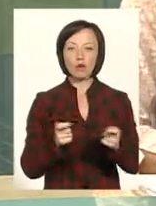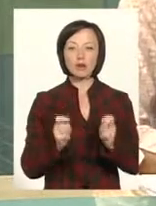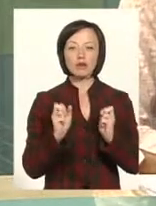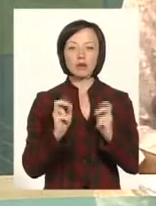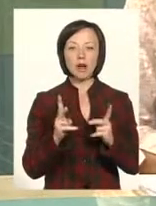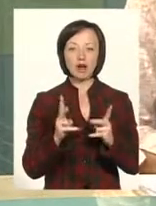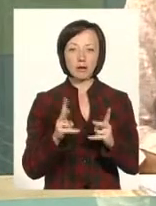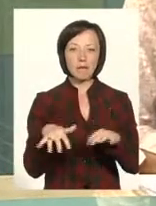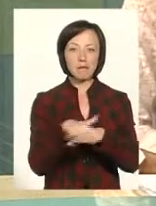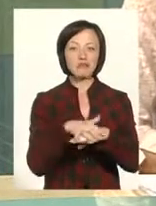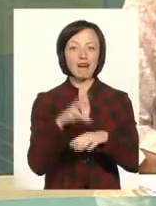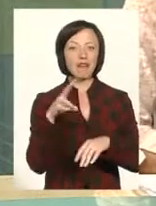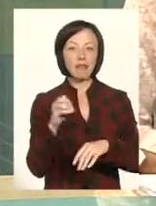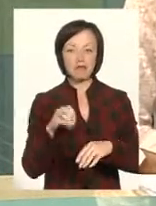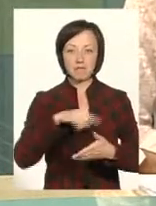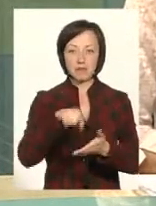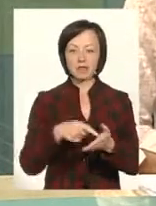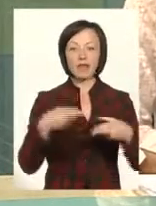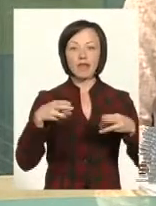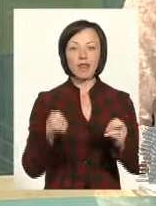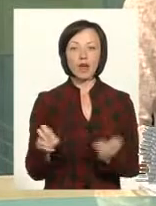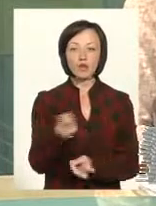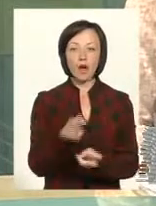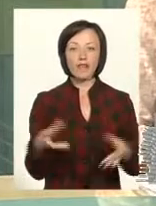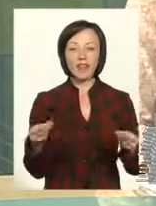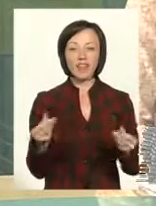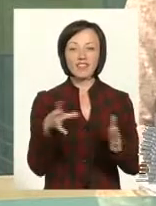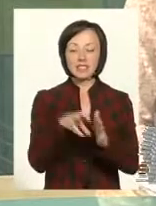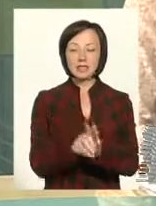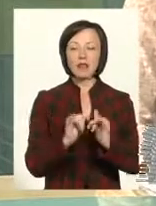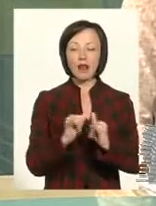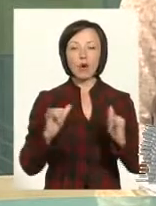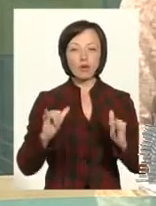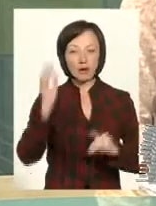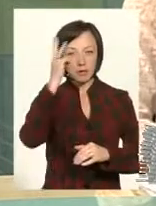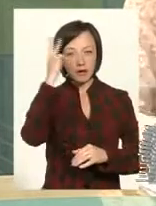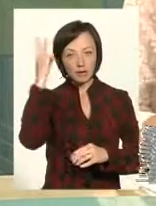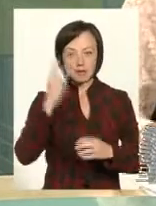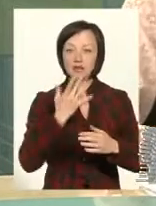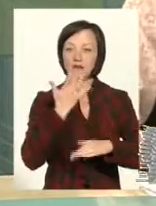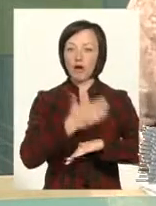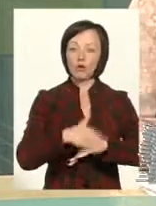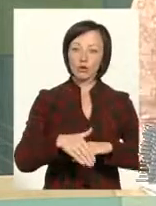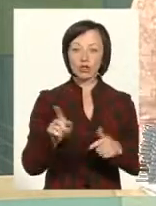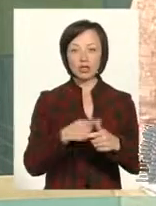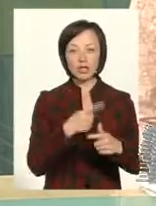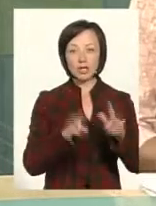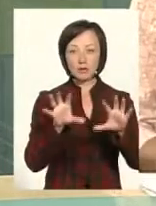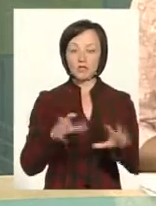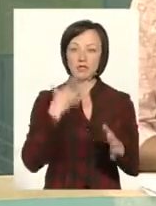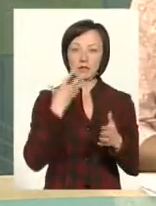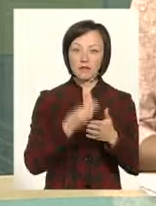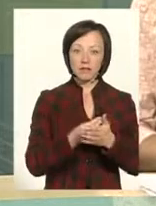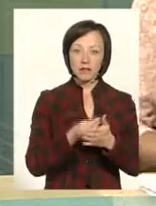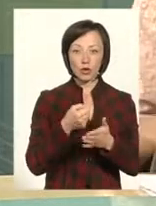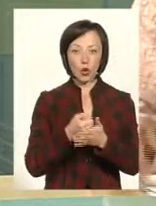як базарне місто, де шукати інвестиції для розвитку обласного центру за морями-океанами, а чи за принципом свій до